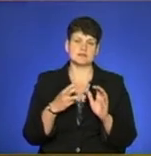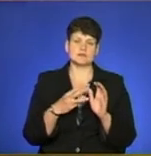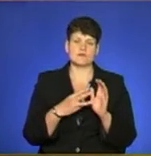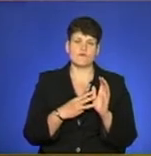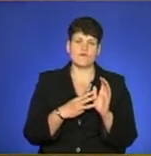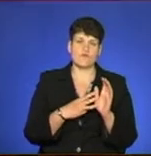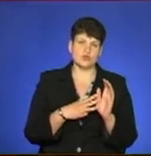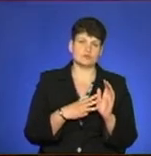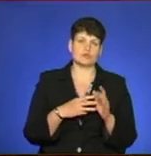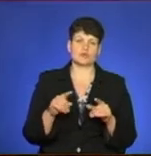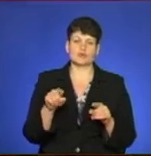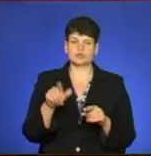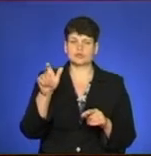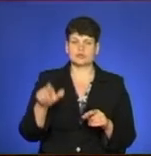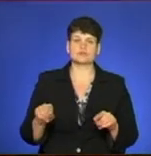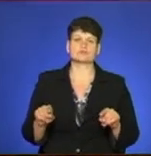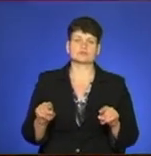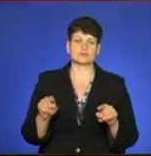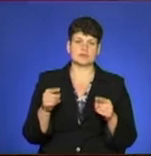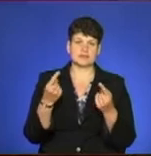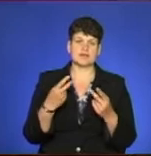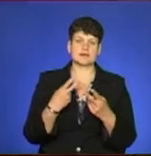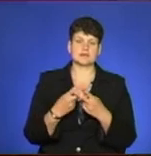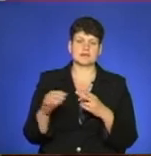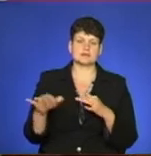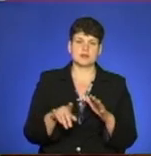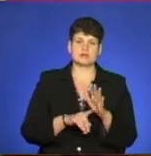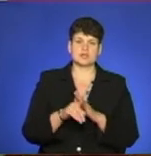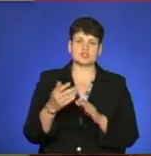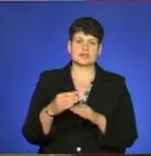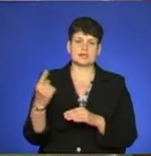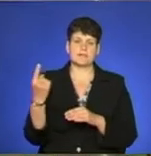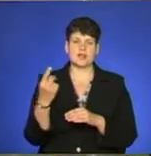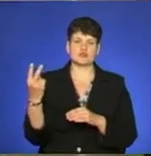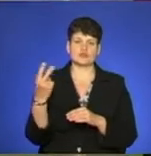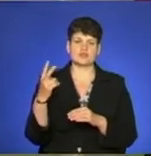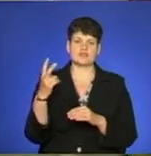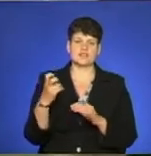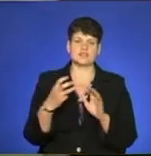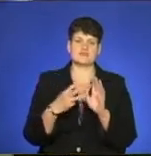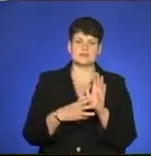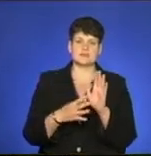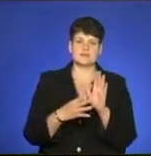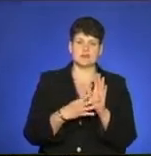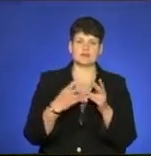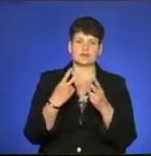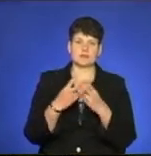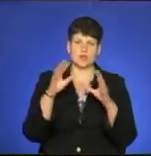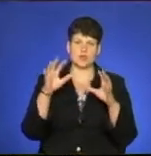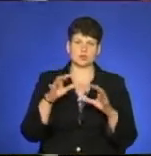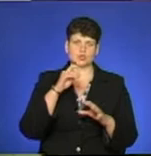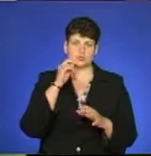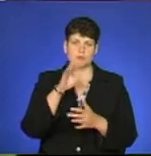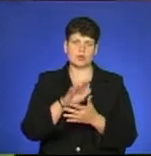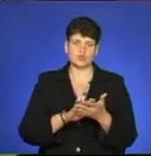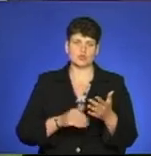України підозрюваного затримали. Кримінальне провадження розпочато за частинами 1 та 2 статті 289 Кримінального кодексу України.